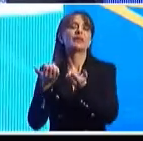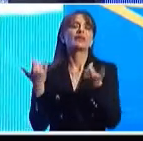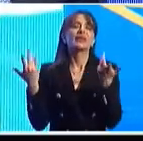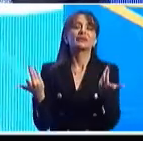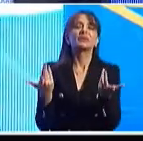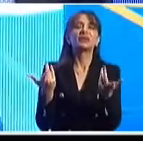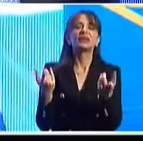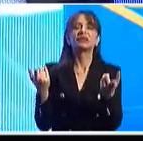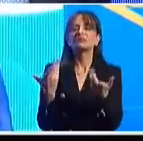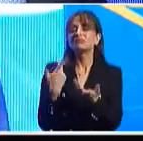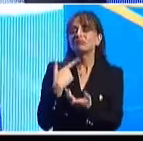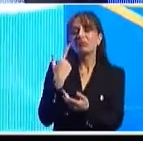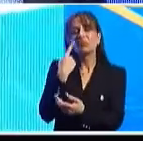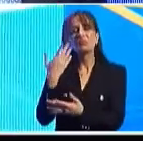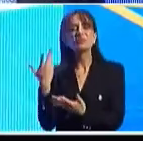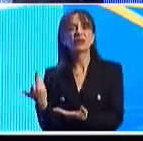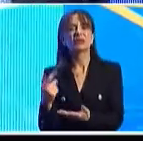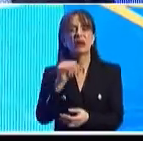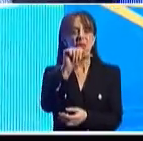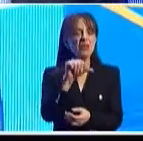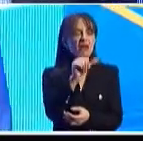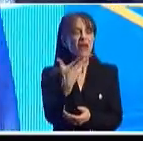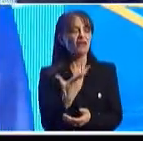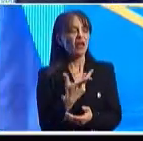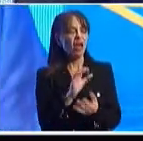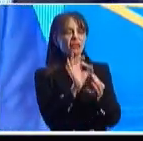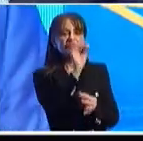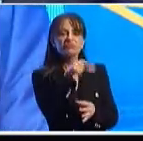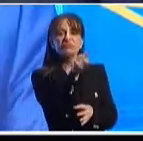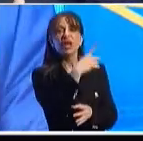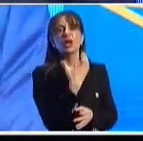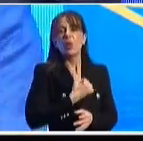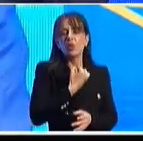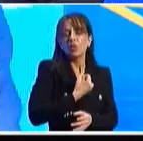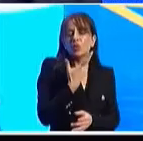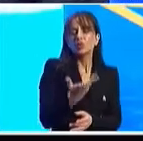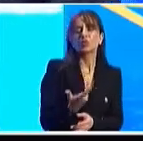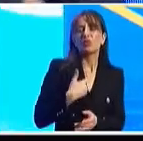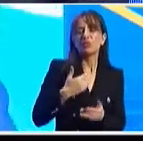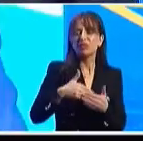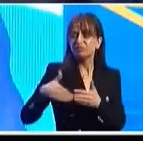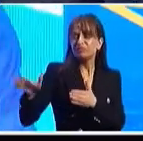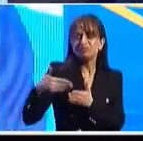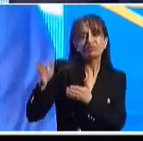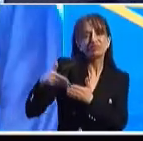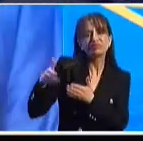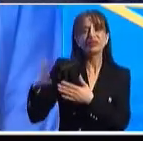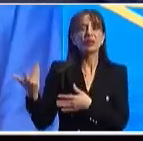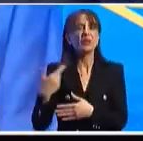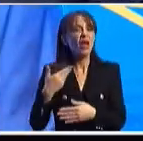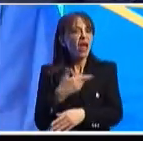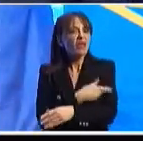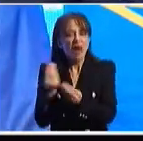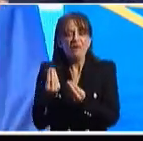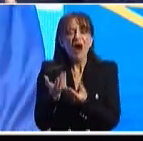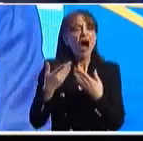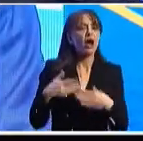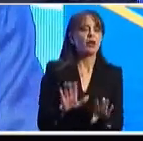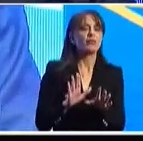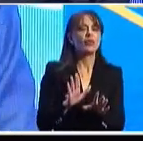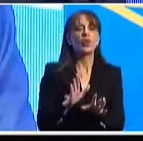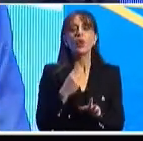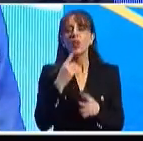kırgın. Silivri'deki vatandaşlarımız üzgün. Ya biz niye göz ardı ediliyoruz? Niye bize bu hizmetler gelmiyor diye emin